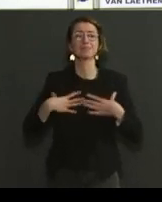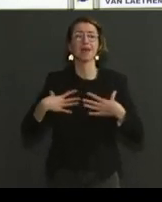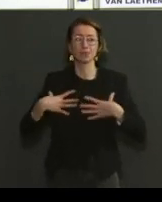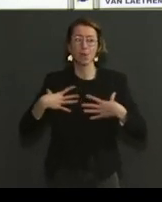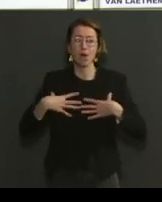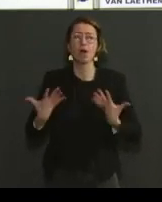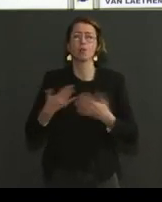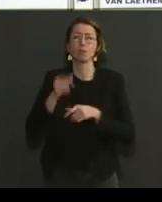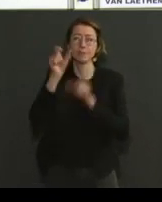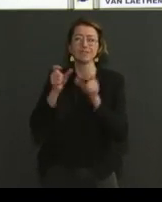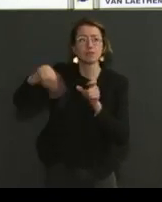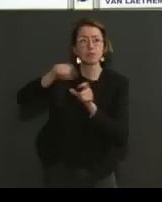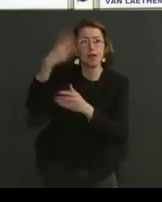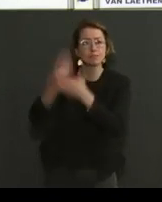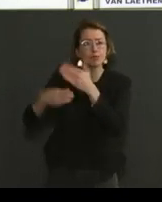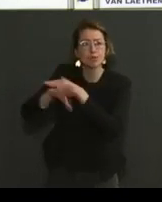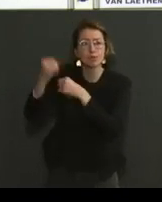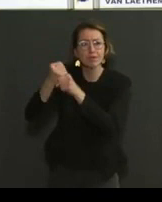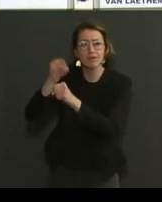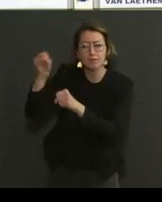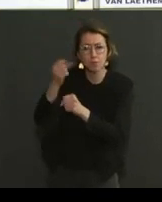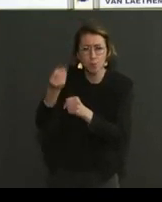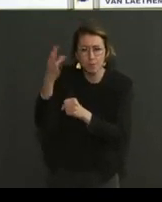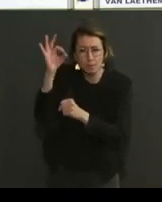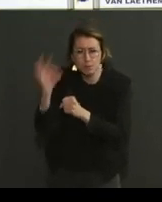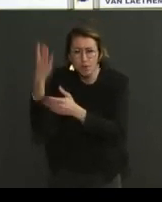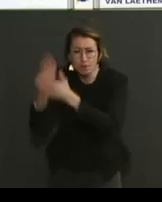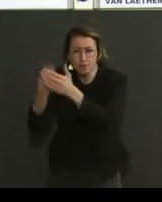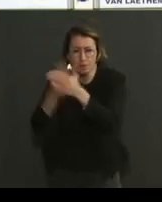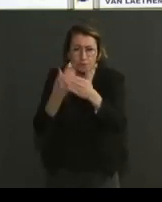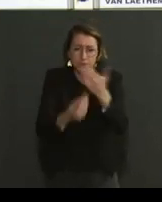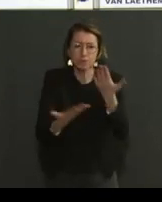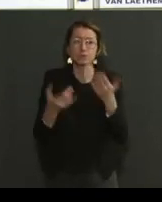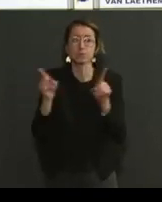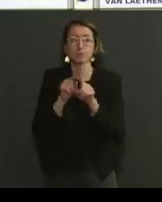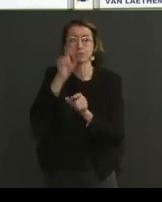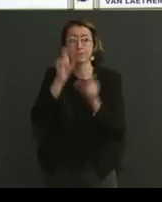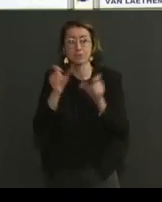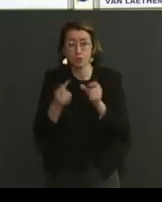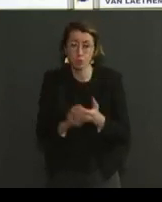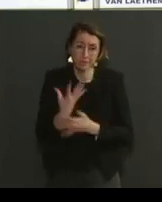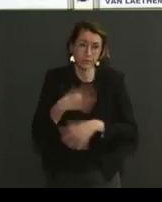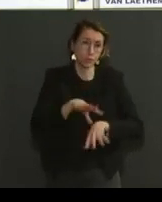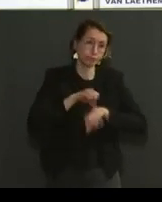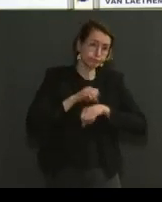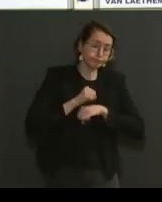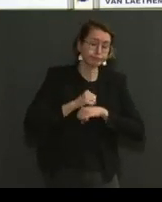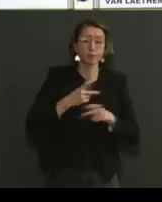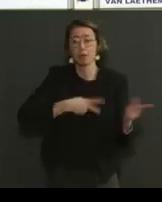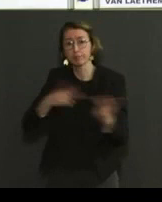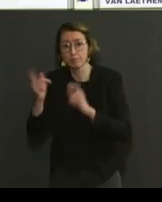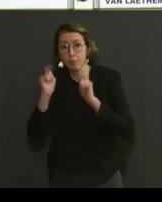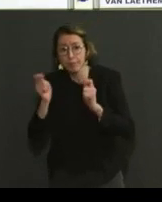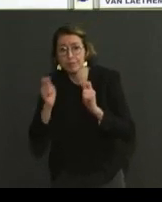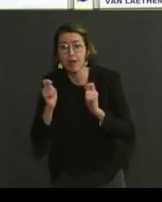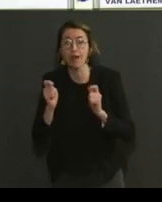sûr le nombre de nouveaux cas et le nombre d'hospitalisations que nous suivons attentivement. Sur une base théorique,